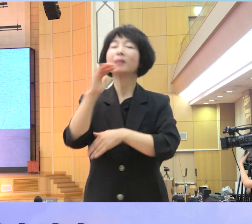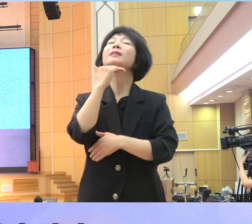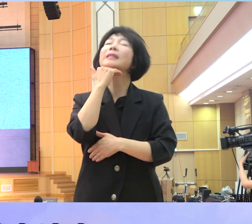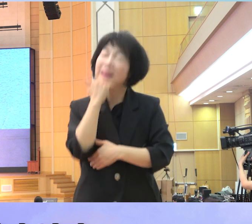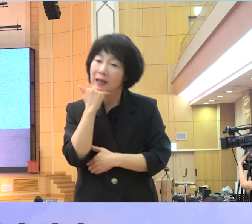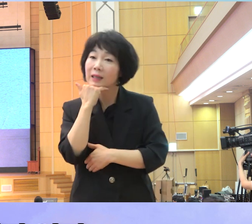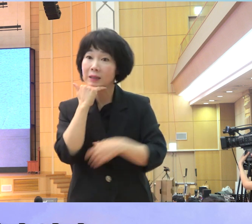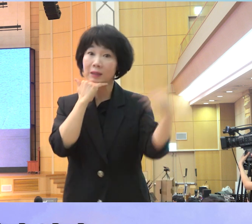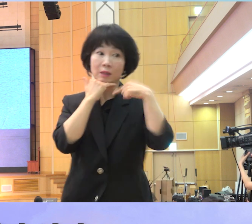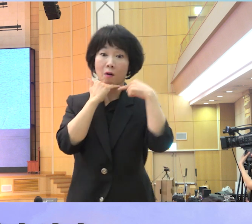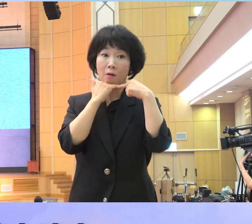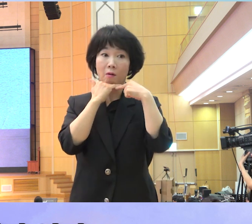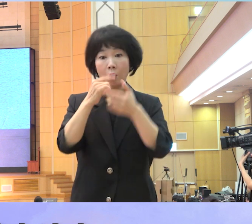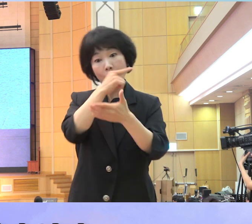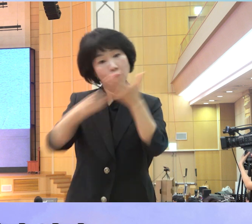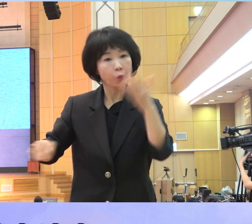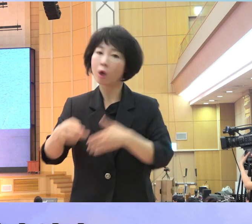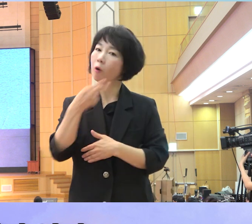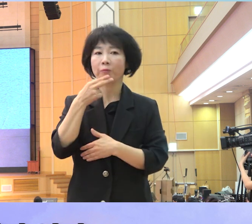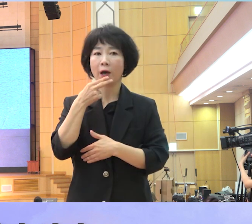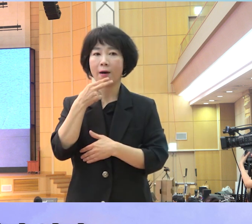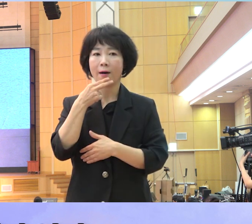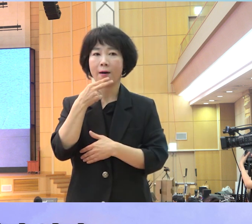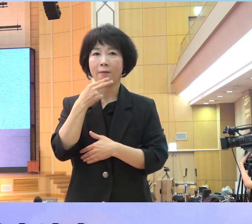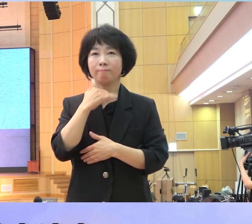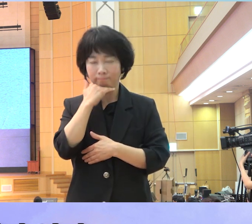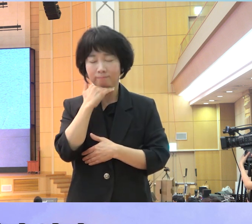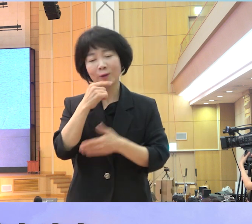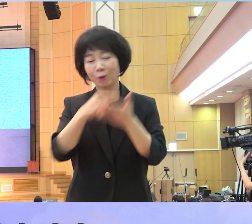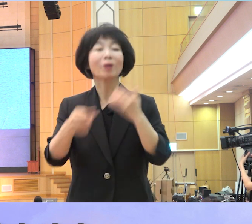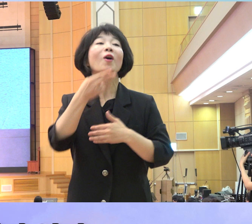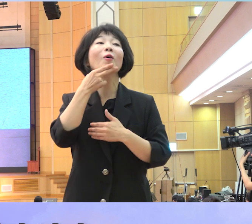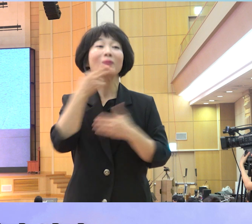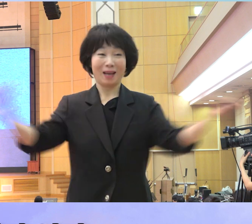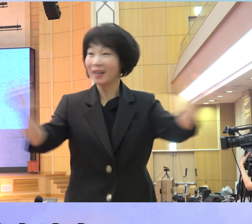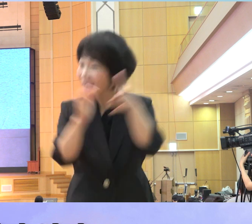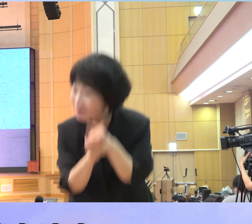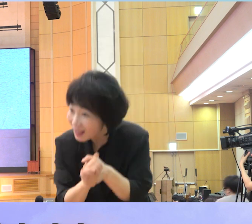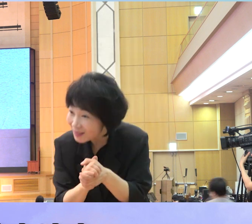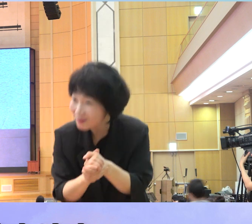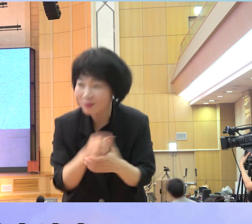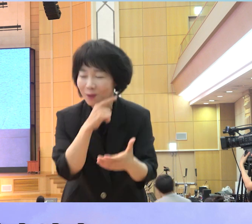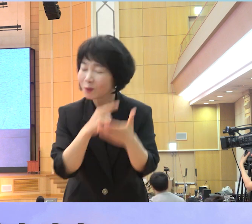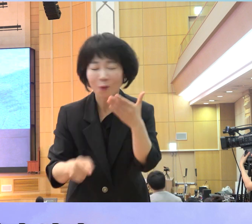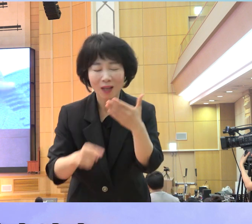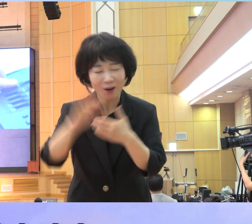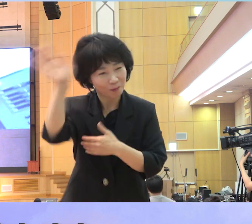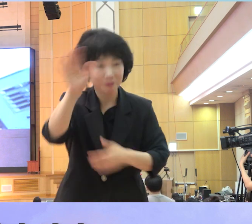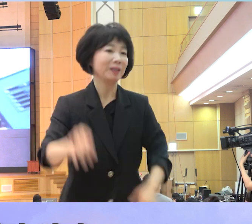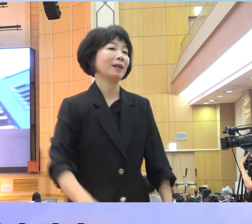기다림에는 결코 손해가 없다. 찬양하겠습니다.